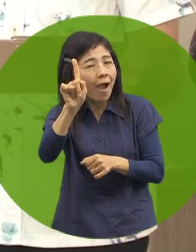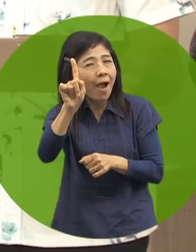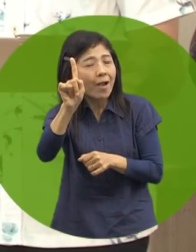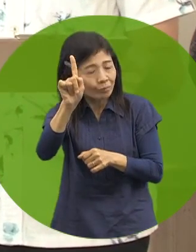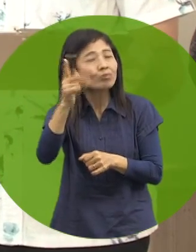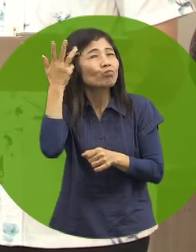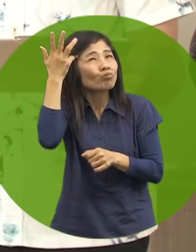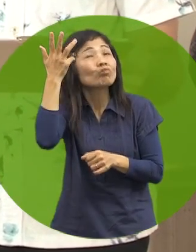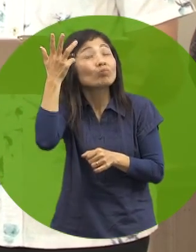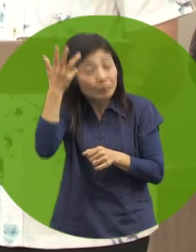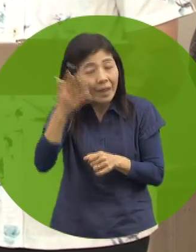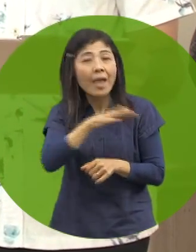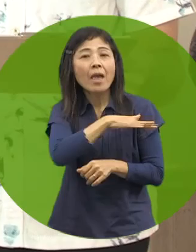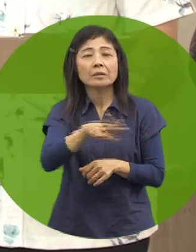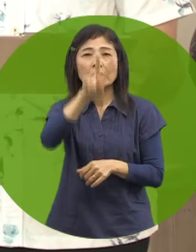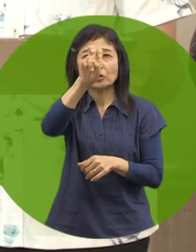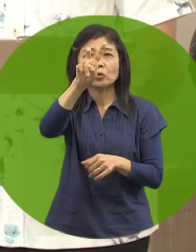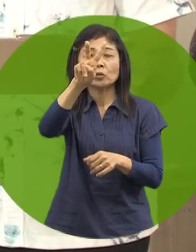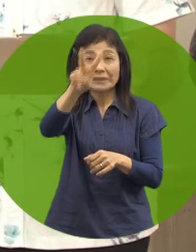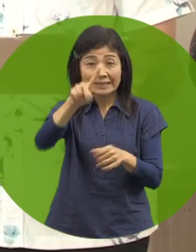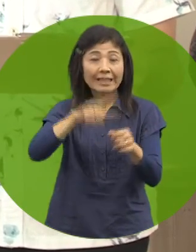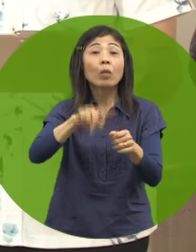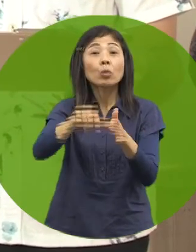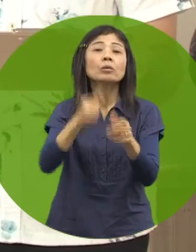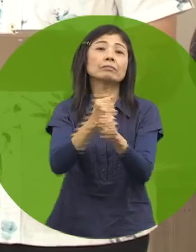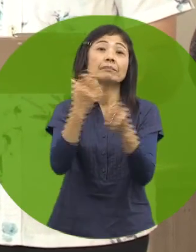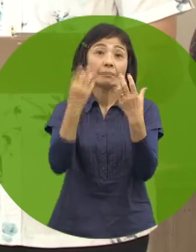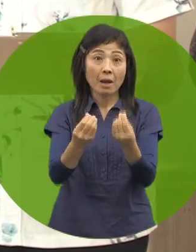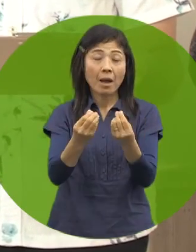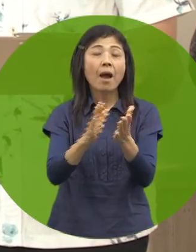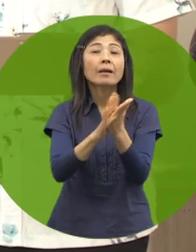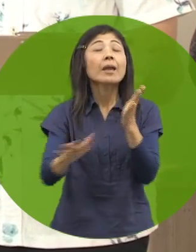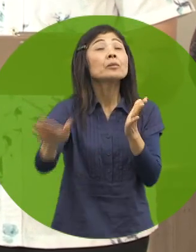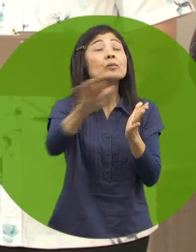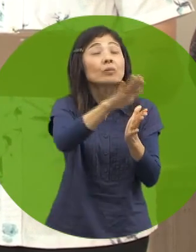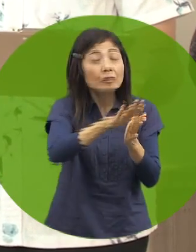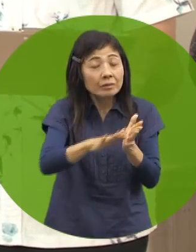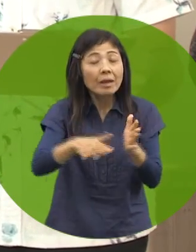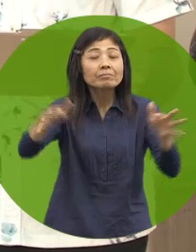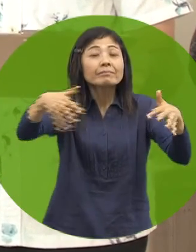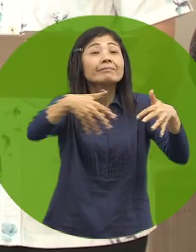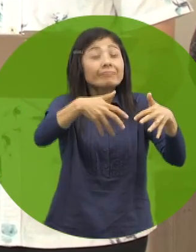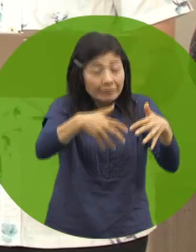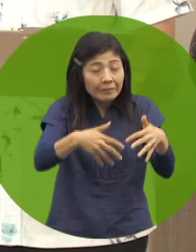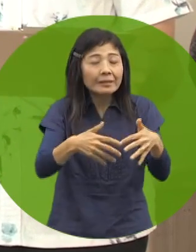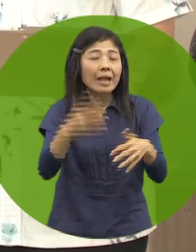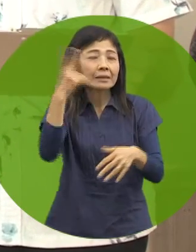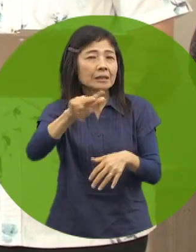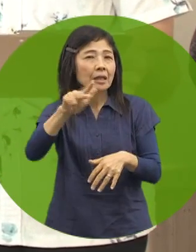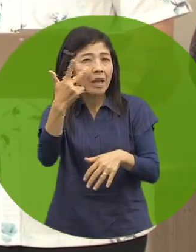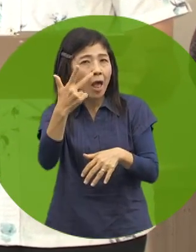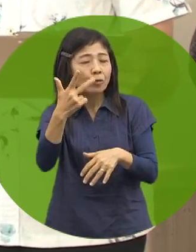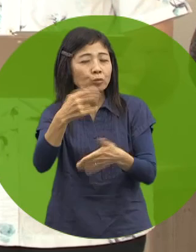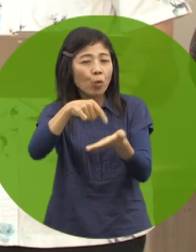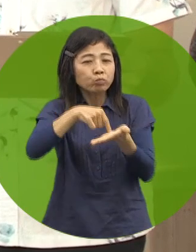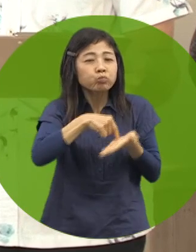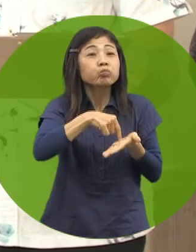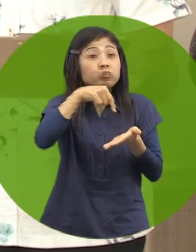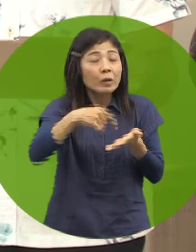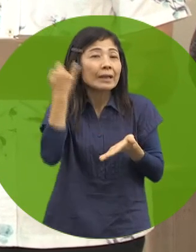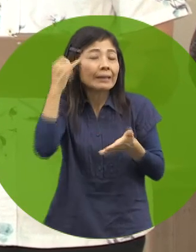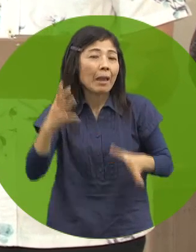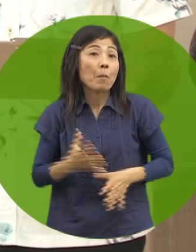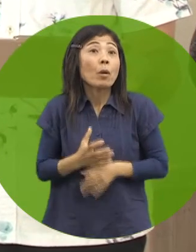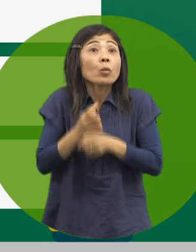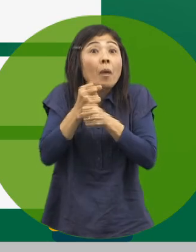ので、平成22年に策定されました。県民の皆さんから寄せられたおよそ2700件に上る様々な意見を